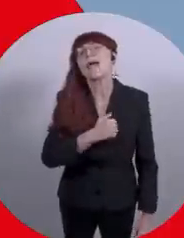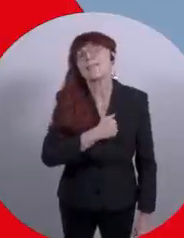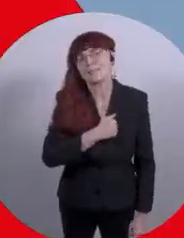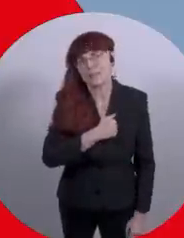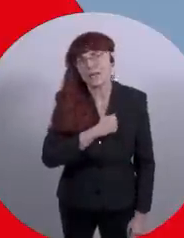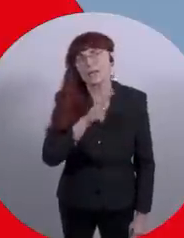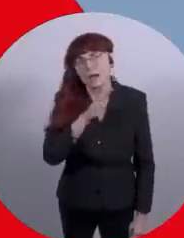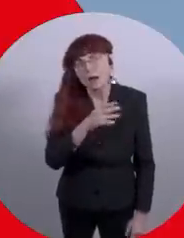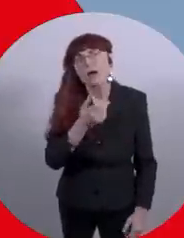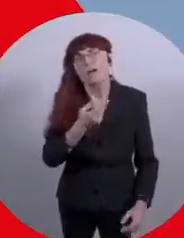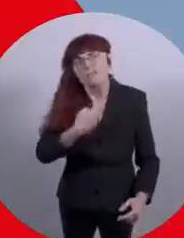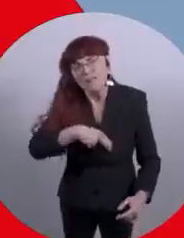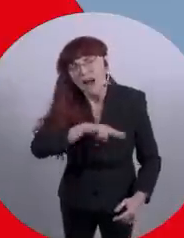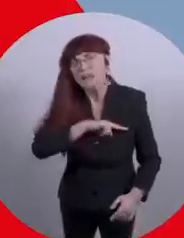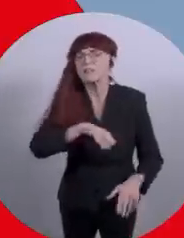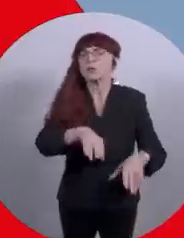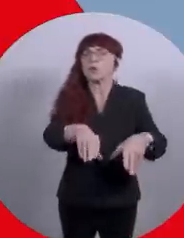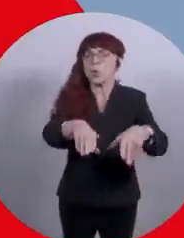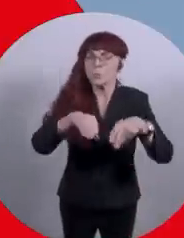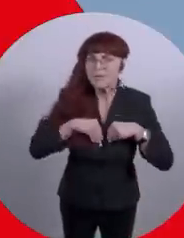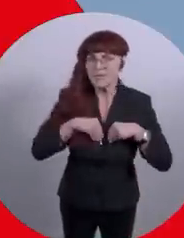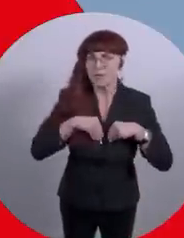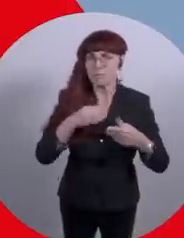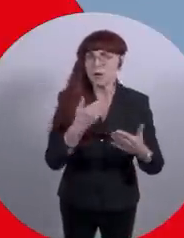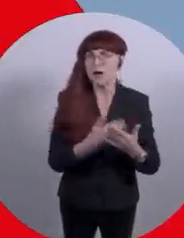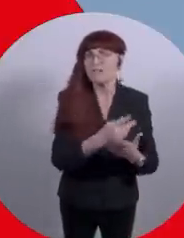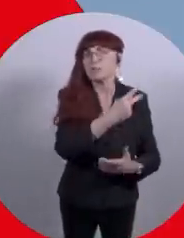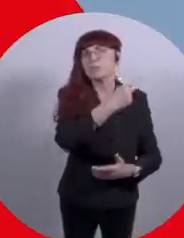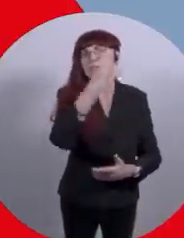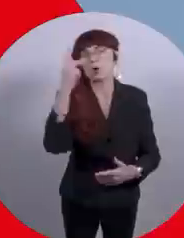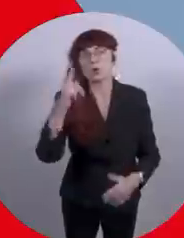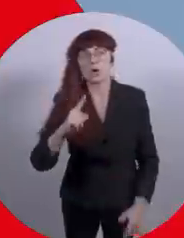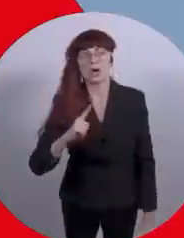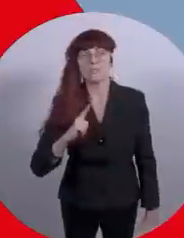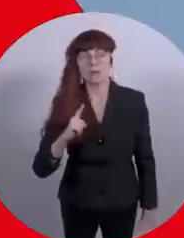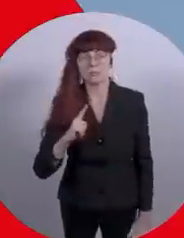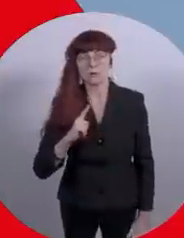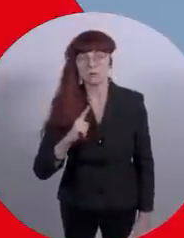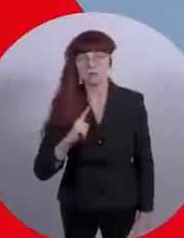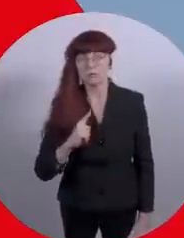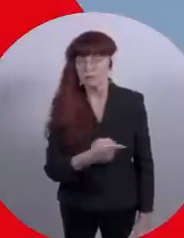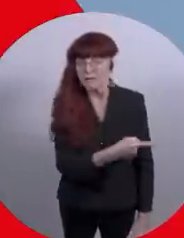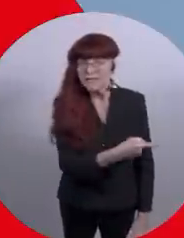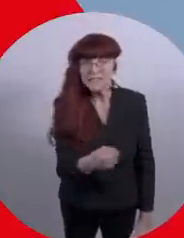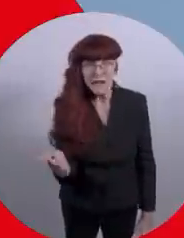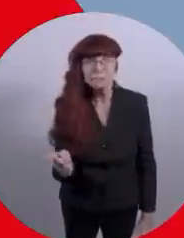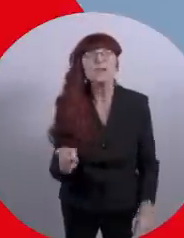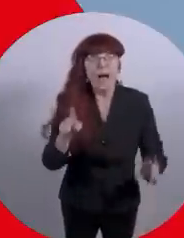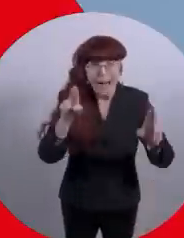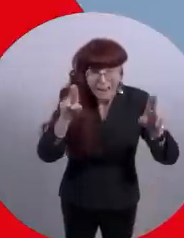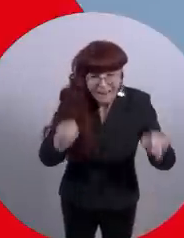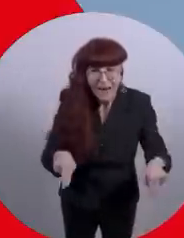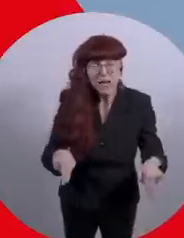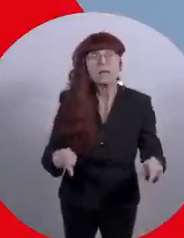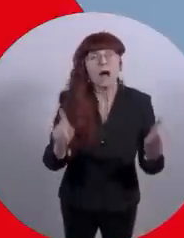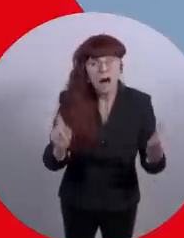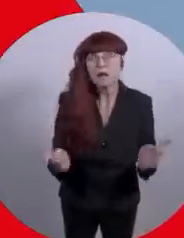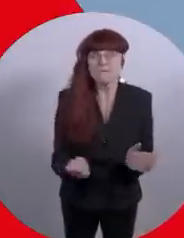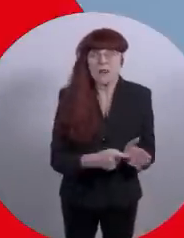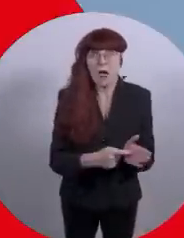wahrnehmen die die Bevölkerung von uns erwartet und nicht mehr erwartet wo sie ein Recht darauf hat dass wir diese Kompetenz wahrnehmen